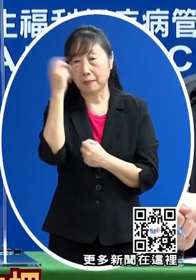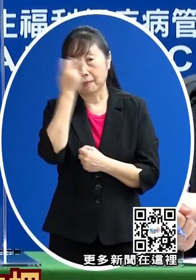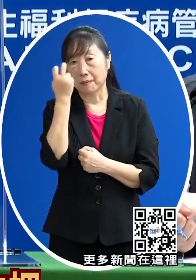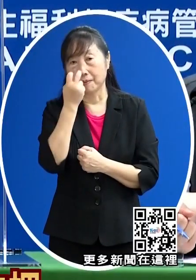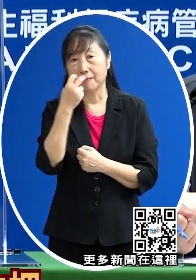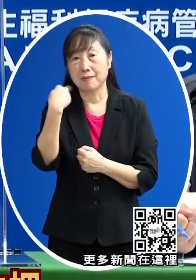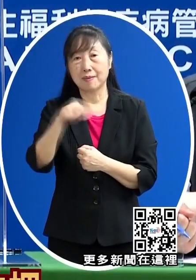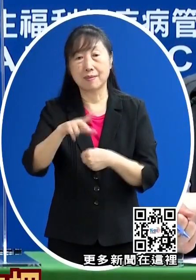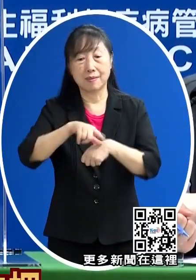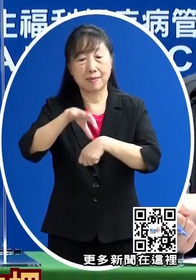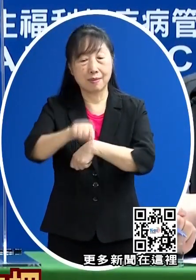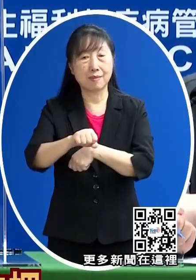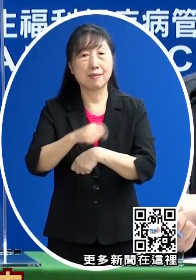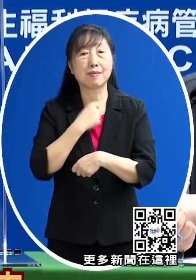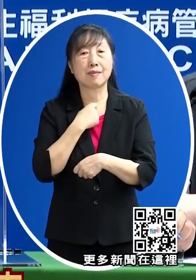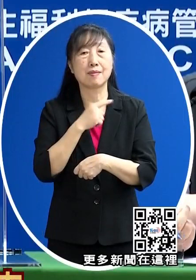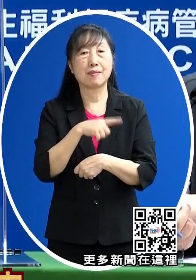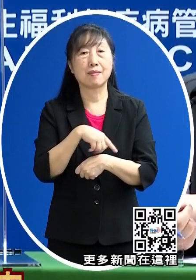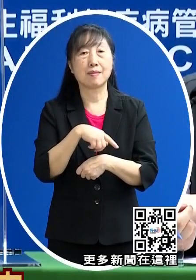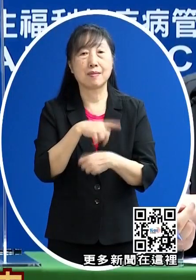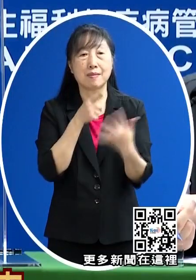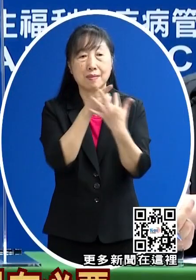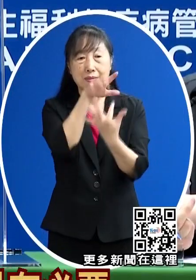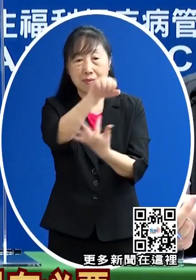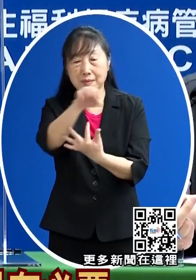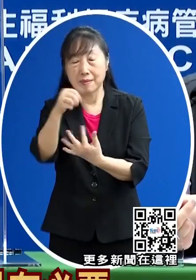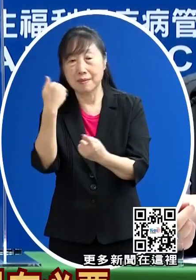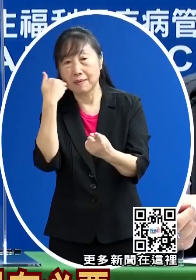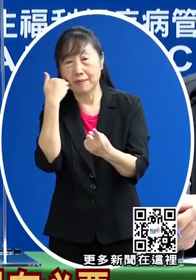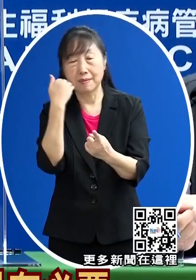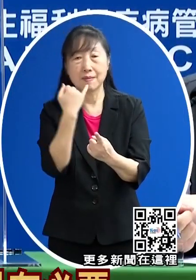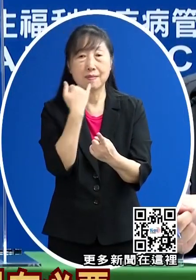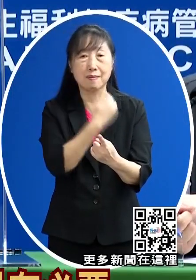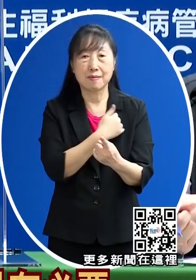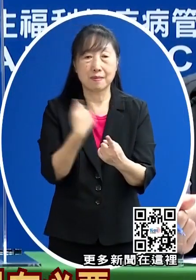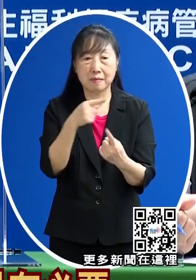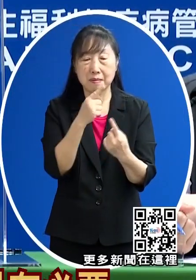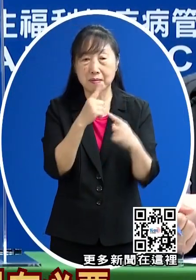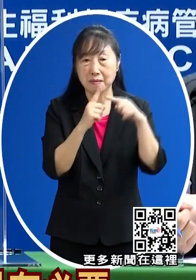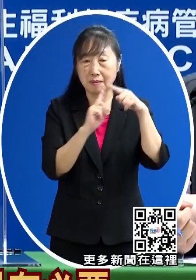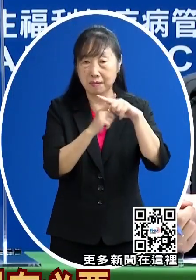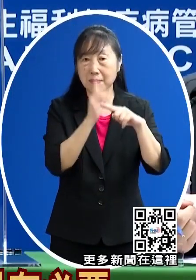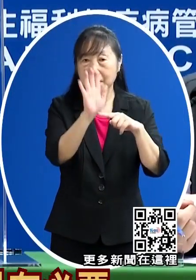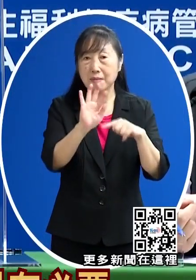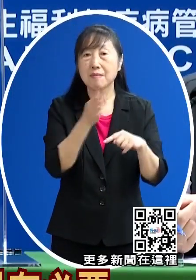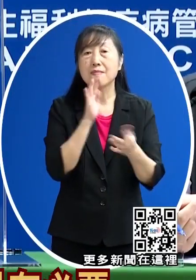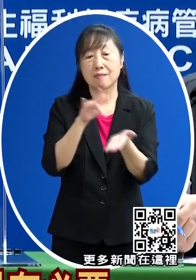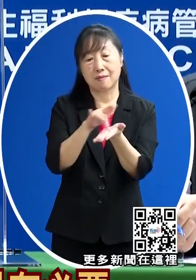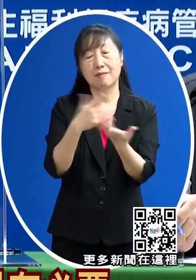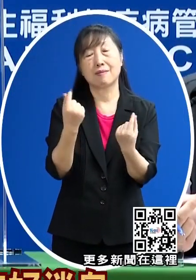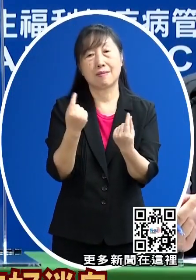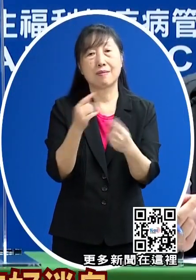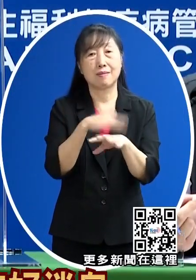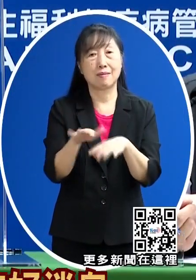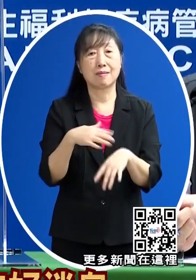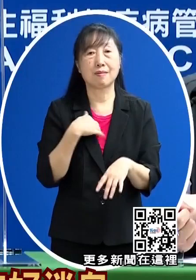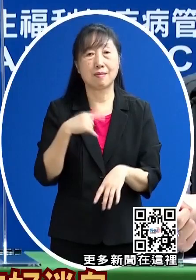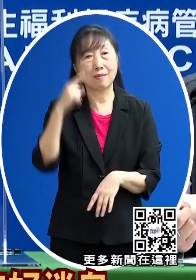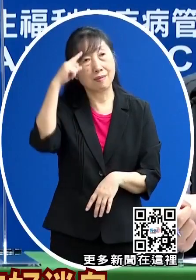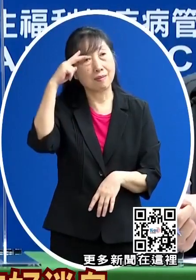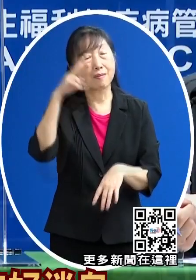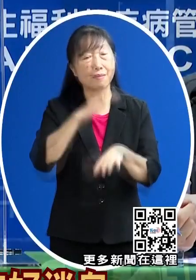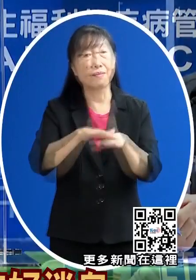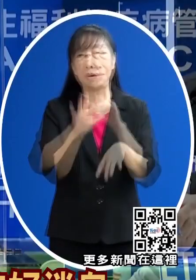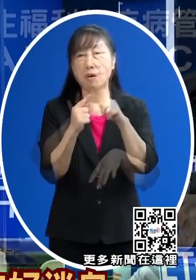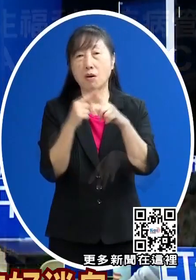速的把可能的病例找出来，那药物的准备当然也是有必要。好，那这两天我们大概就